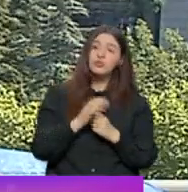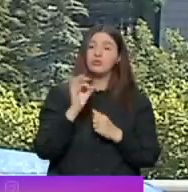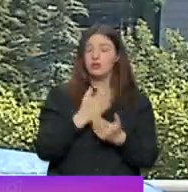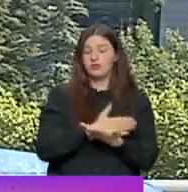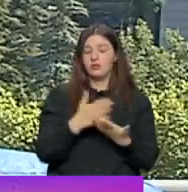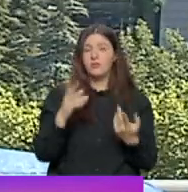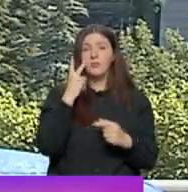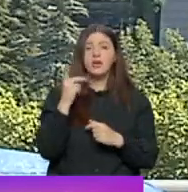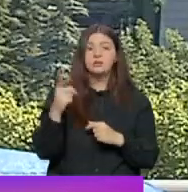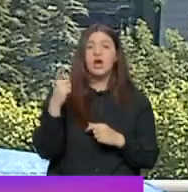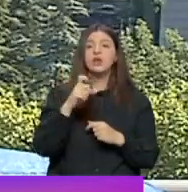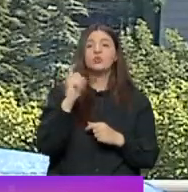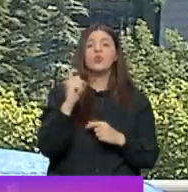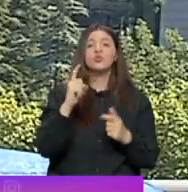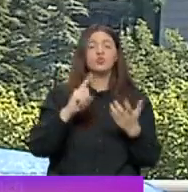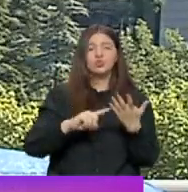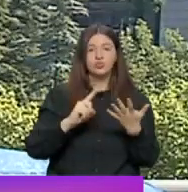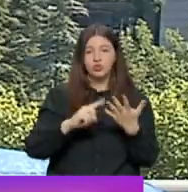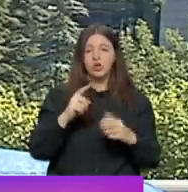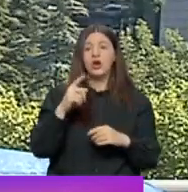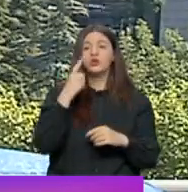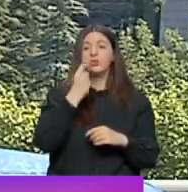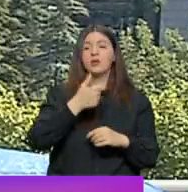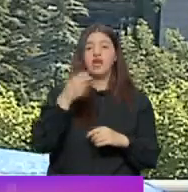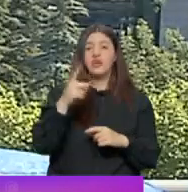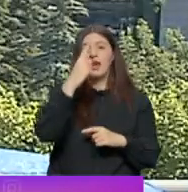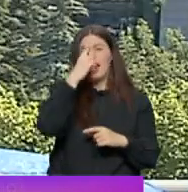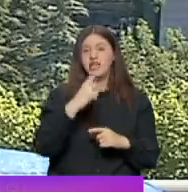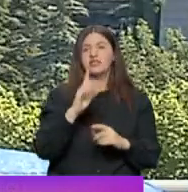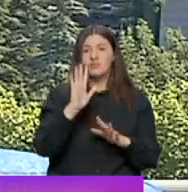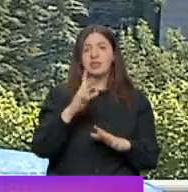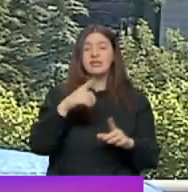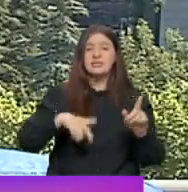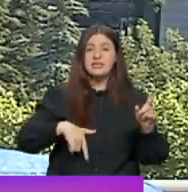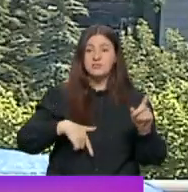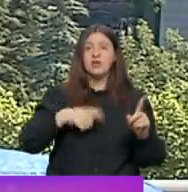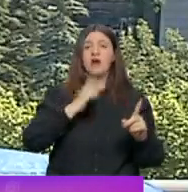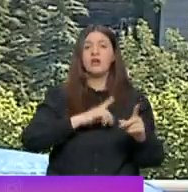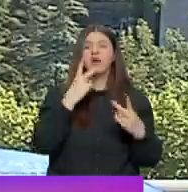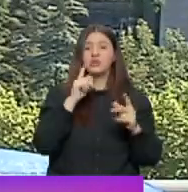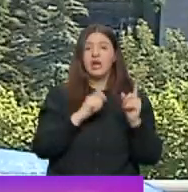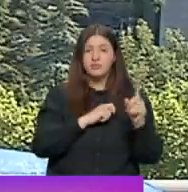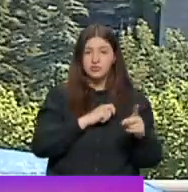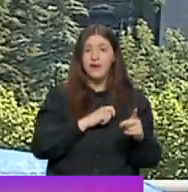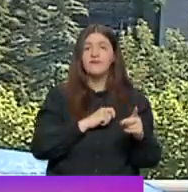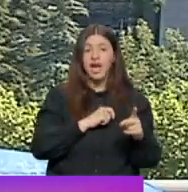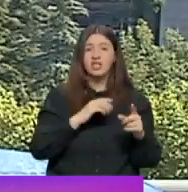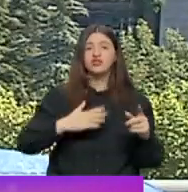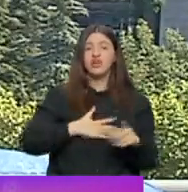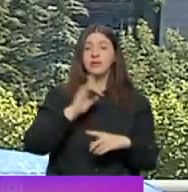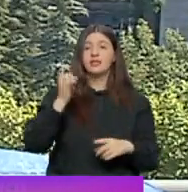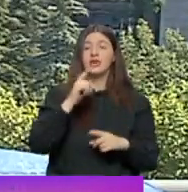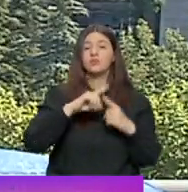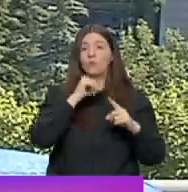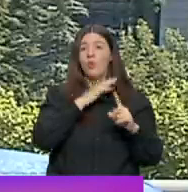devam ettiğimizde ayın 9'unda Cumhurbaşkanı Erdoğan resmen İzmir'de adaylığını açıklamıştı ve CHP lideri